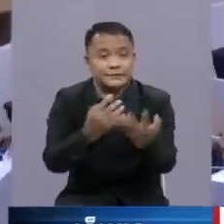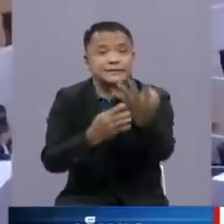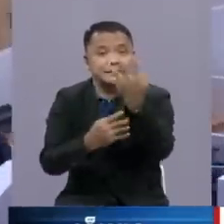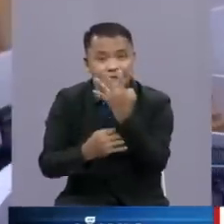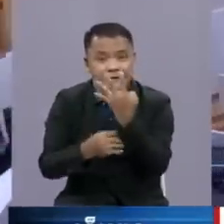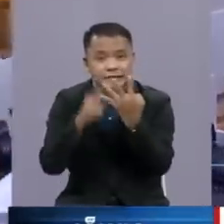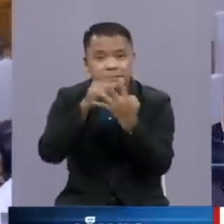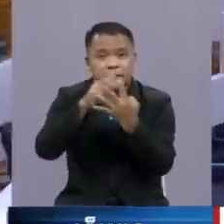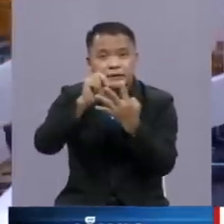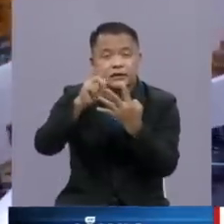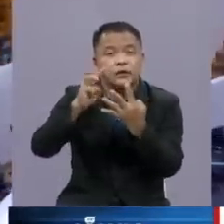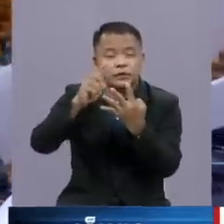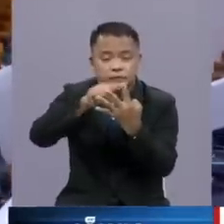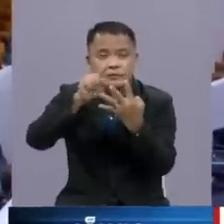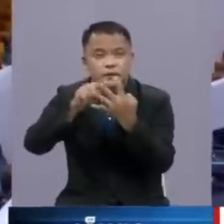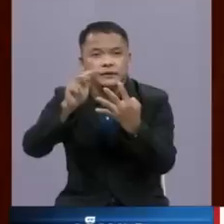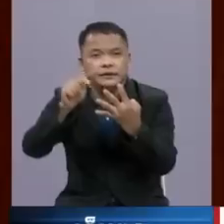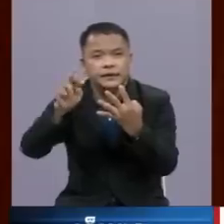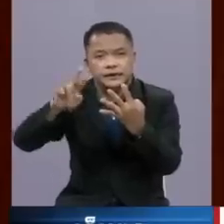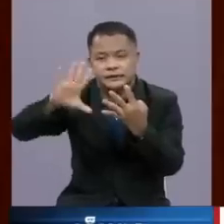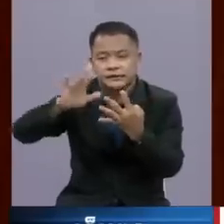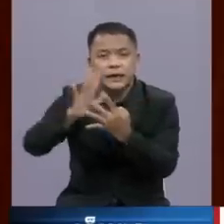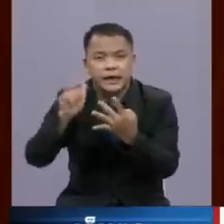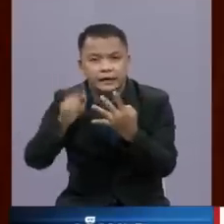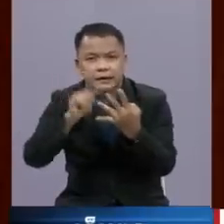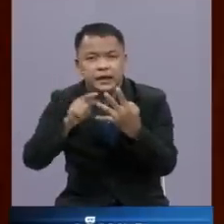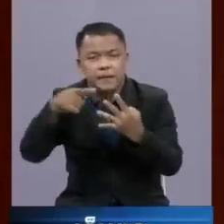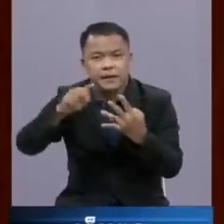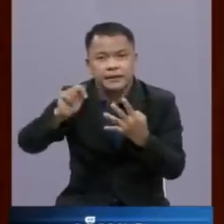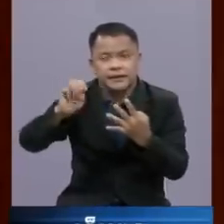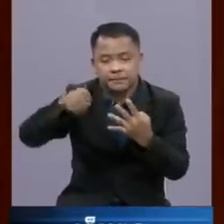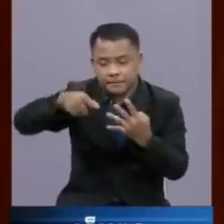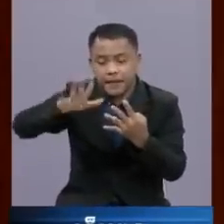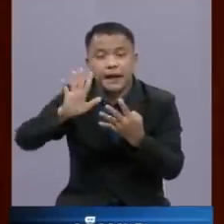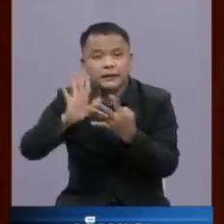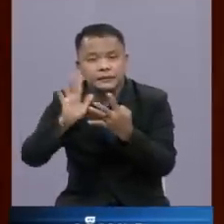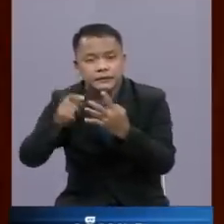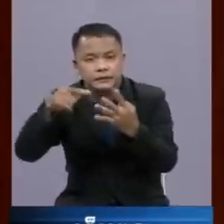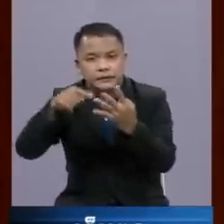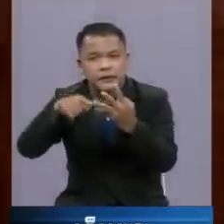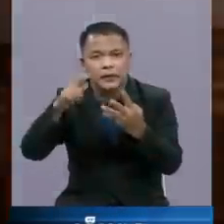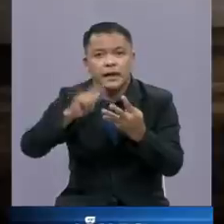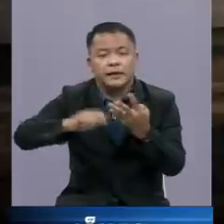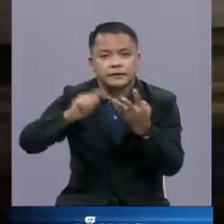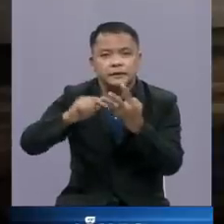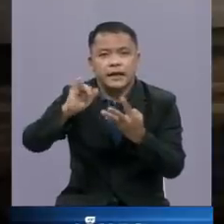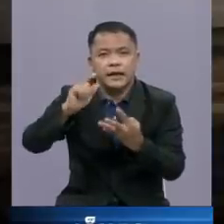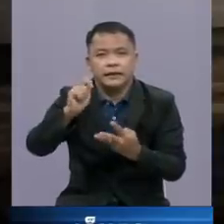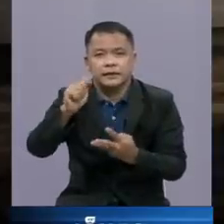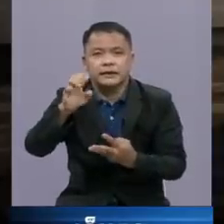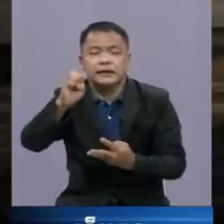ช่ไหมครับมีคุณณัฐวุฒิบัวประทุมคุณธีรชัยพันธุมาศคุณปฏิพัฒน์สันติพาดาแล้วก็คุณไอติมภริศวัช